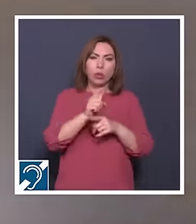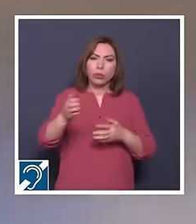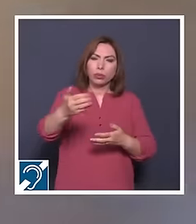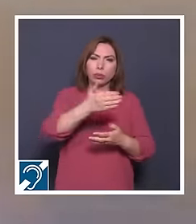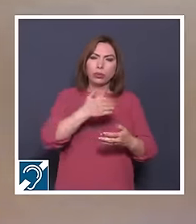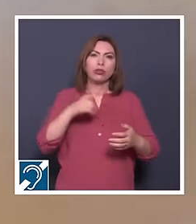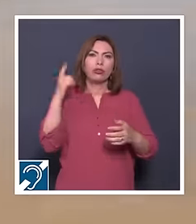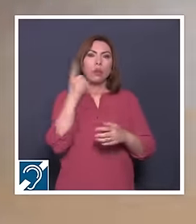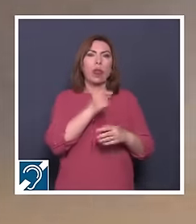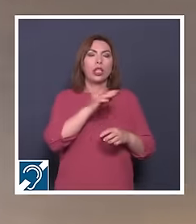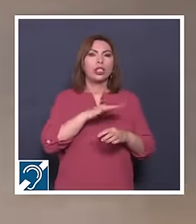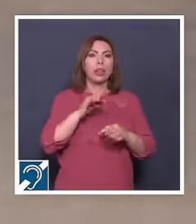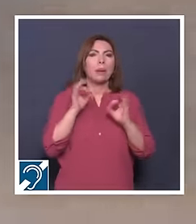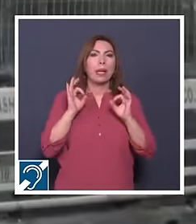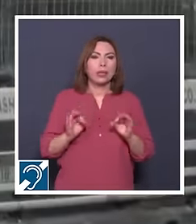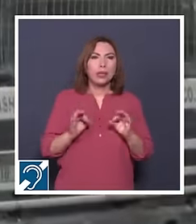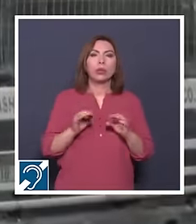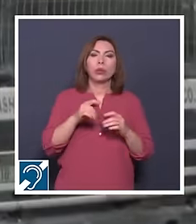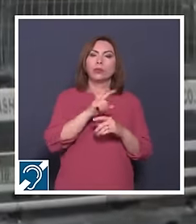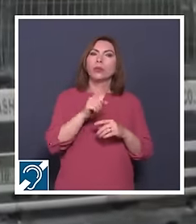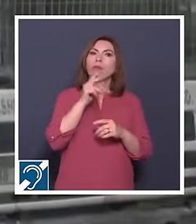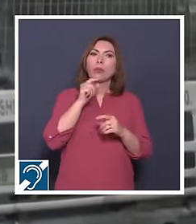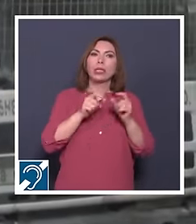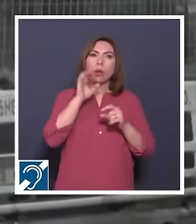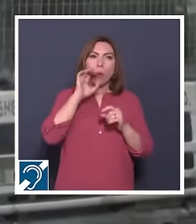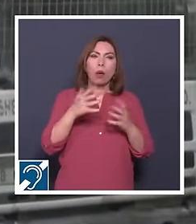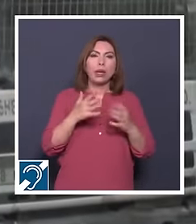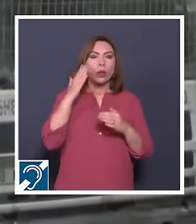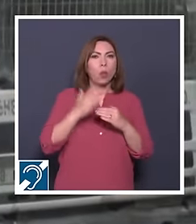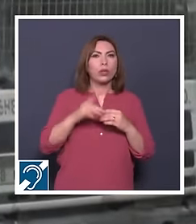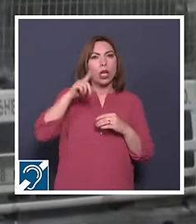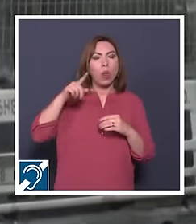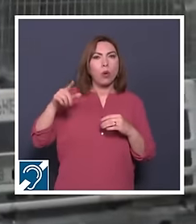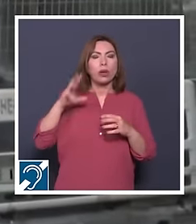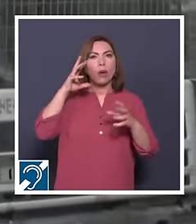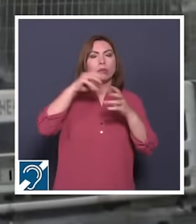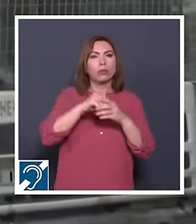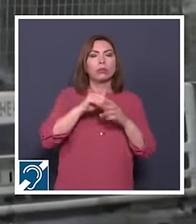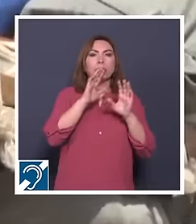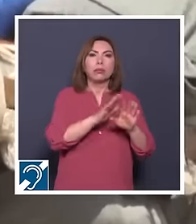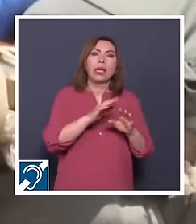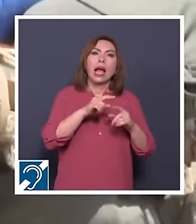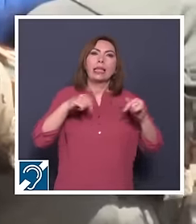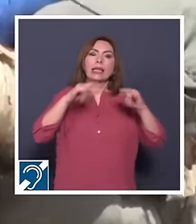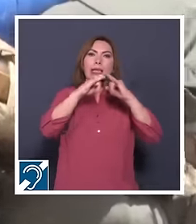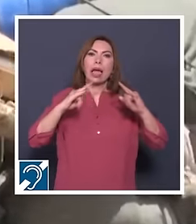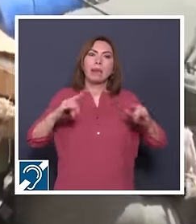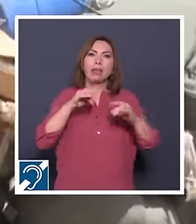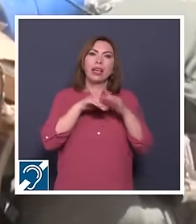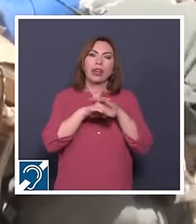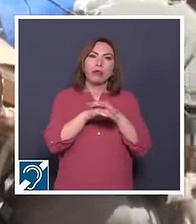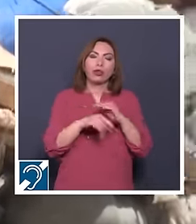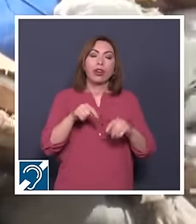au plecat spre zone mai sigure. Este vorba de civili care în ultimele luni au trăit în tabere de refugiați. În același timp,